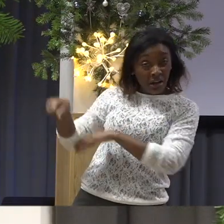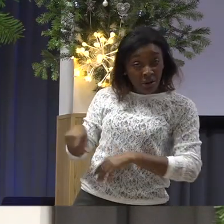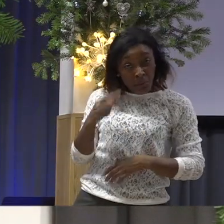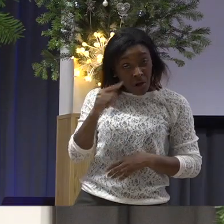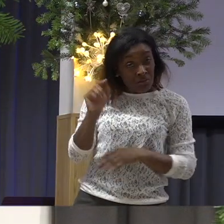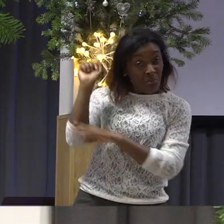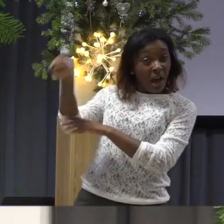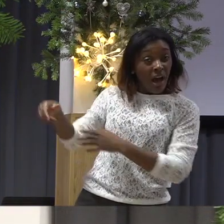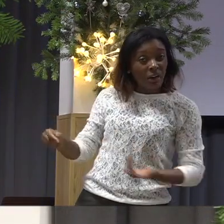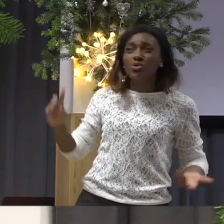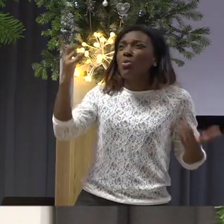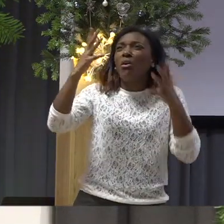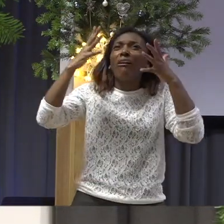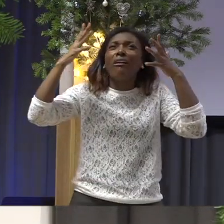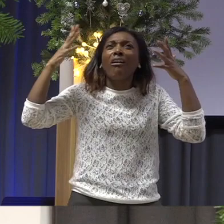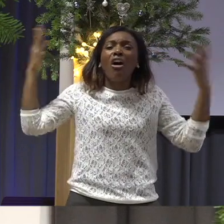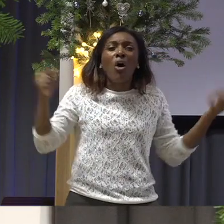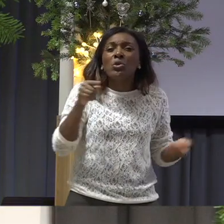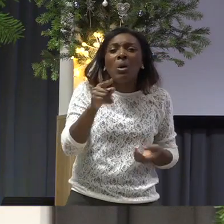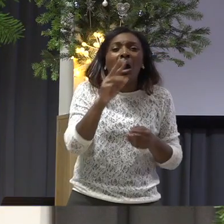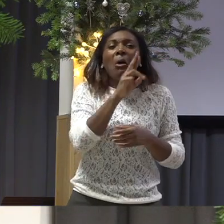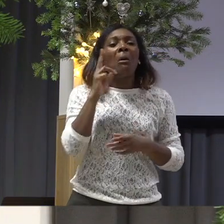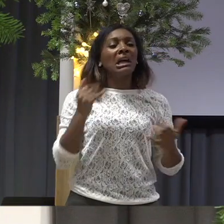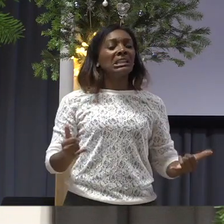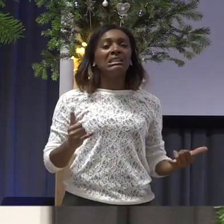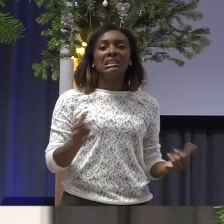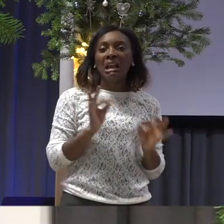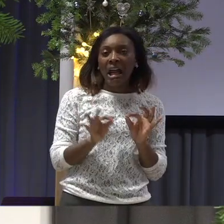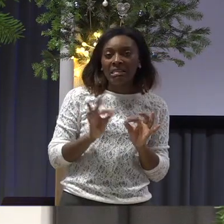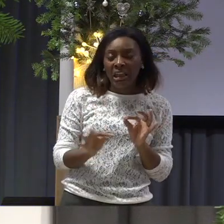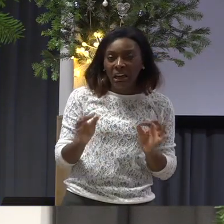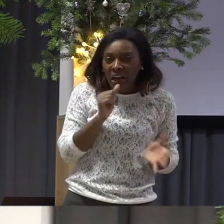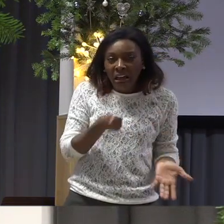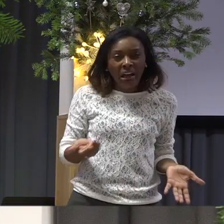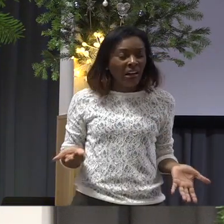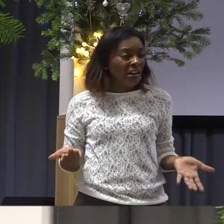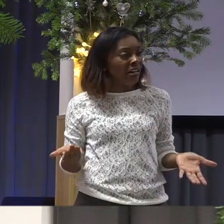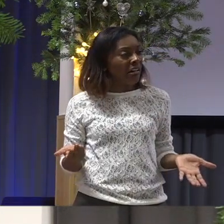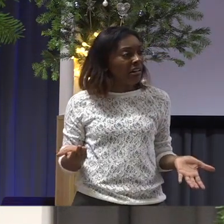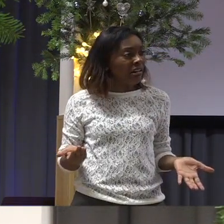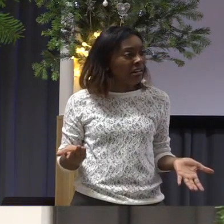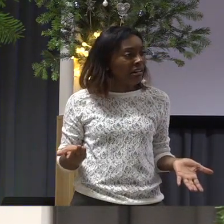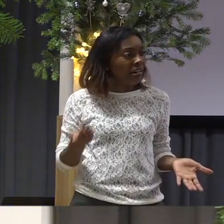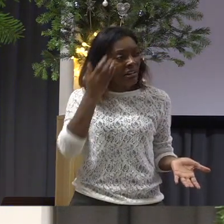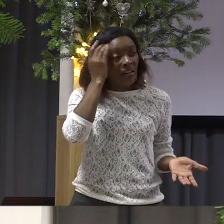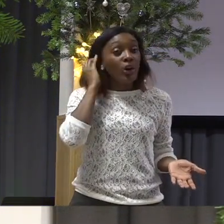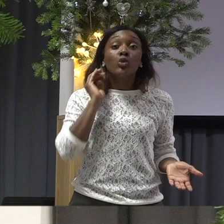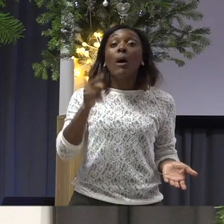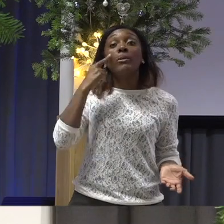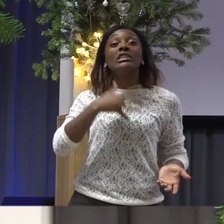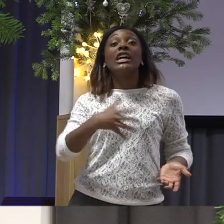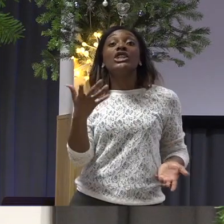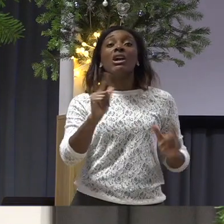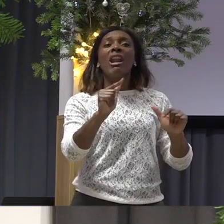l'univers, l'espace plus étendu que ce que tes yeux voient. Il y a un Seigneur au-dessus. Tu as peut-être ce que tu as là, mais il